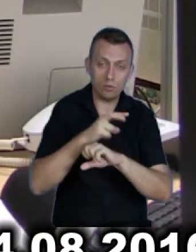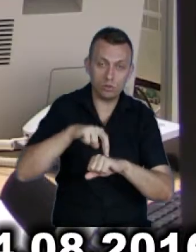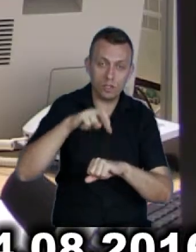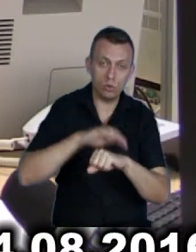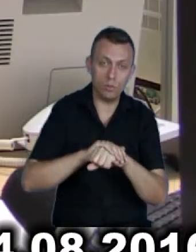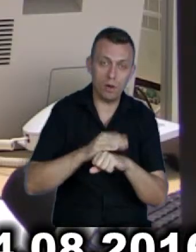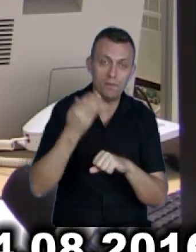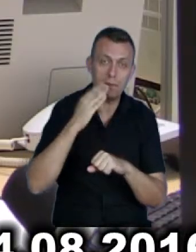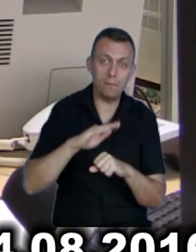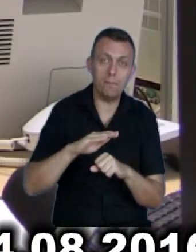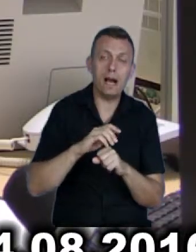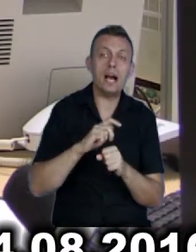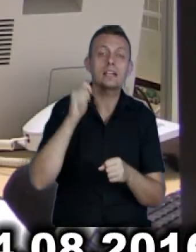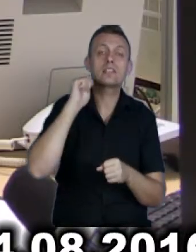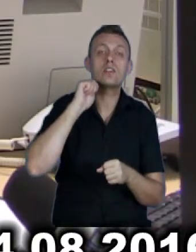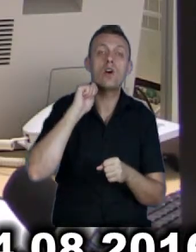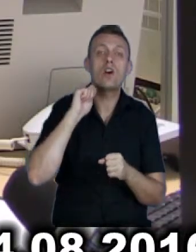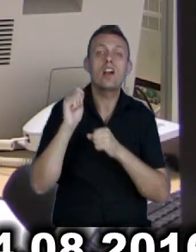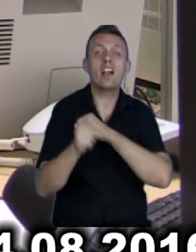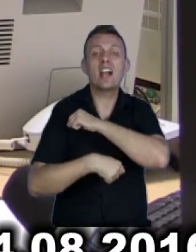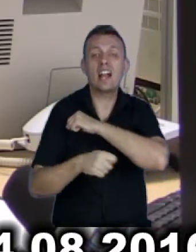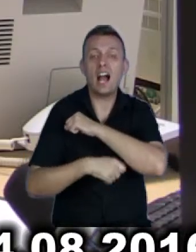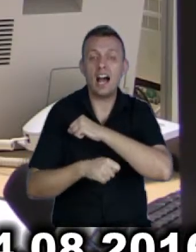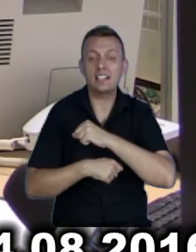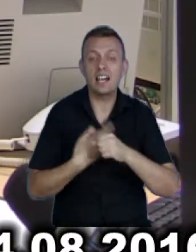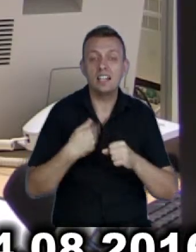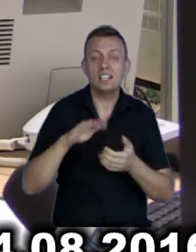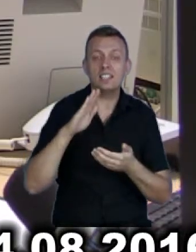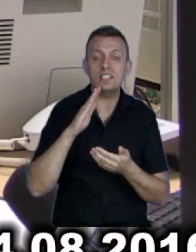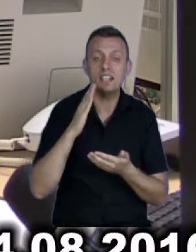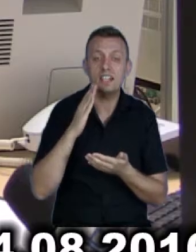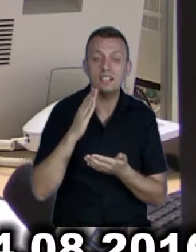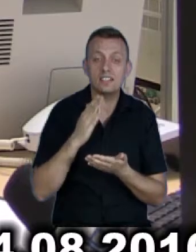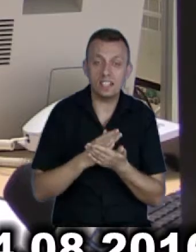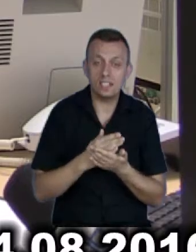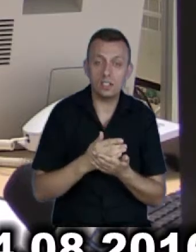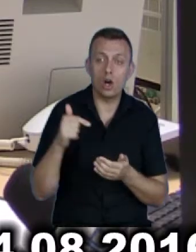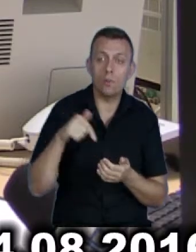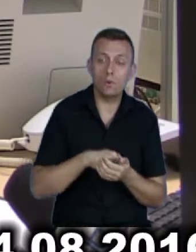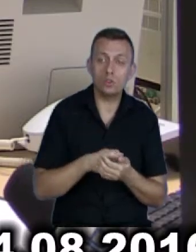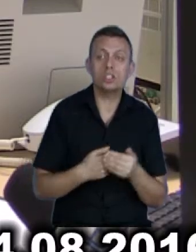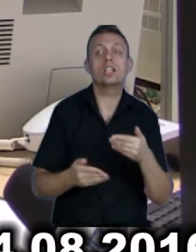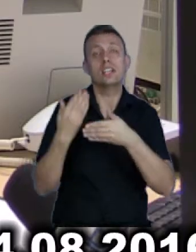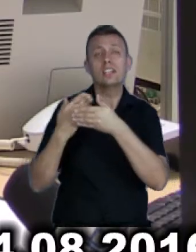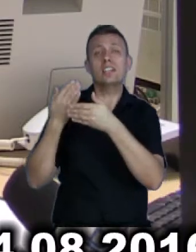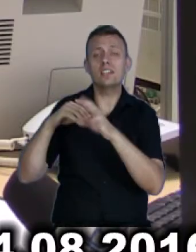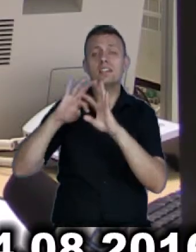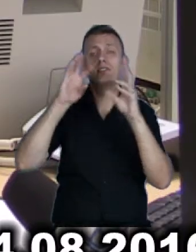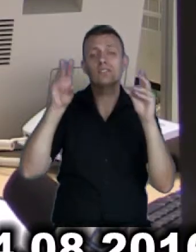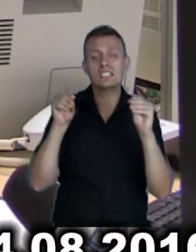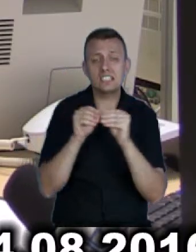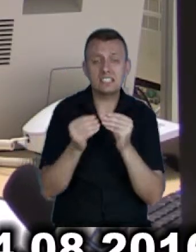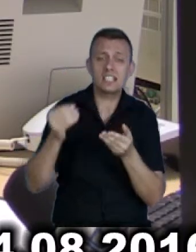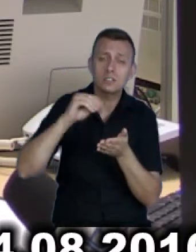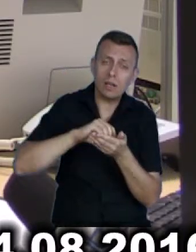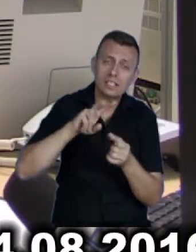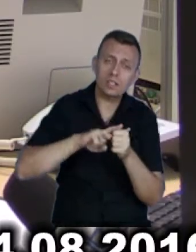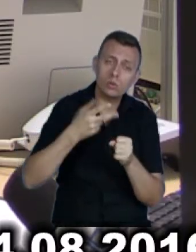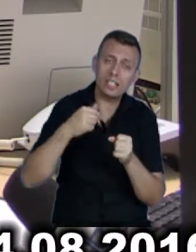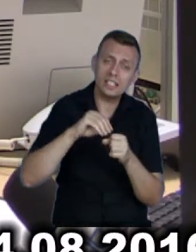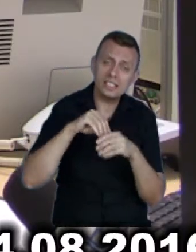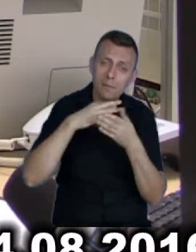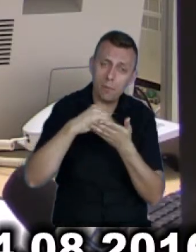za granicą, to już jest zupełnie inna sprawa. Umowa o pracę nie może być zawarta dla pozoru. Praca musi być faktycznie wykonywana.